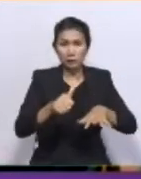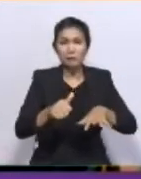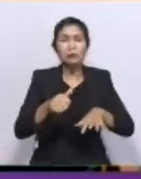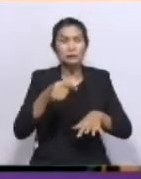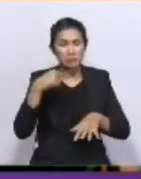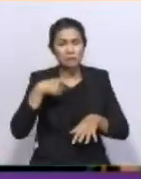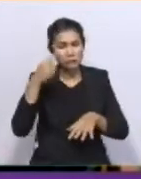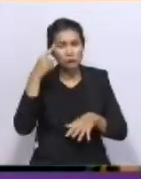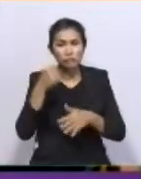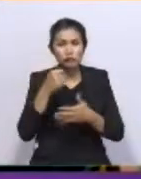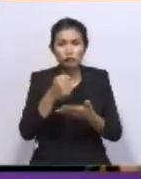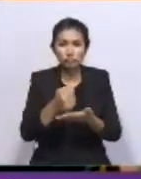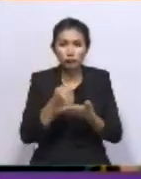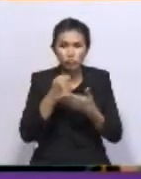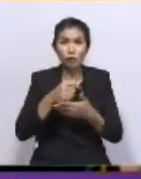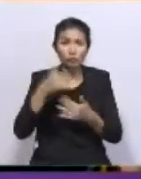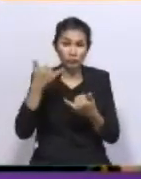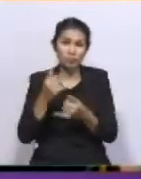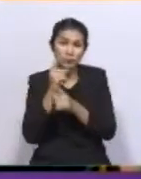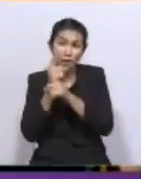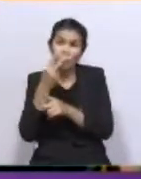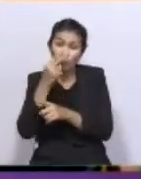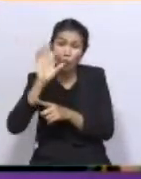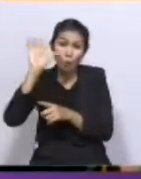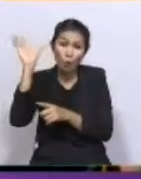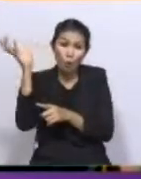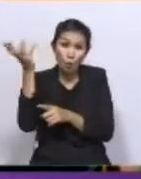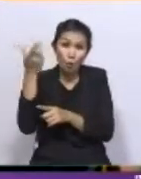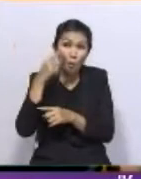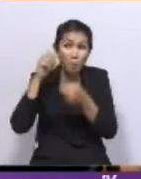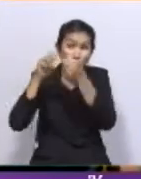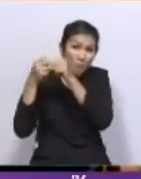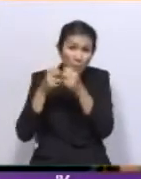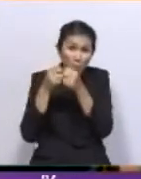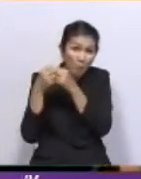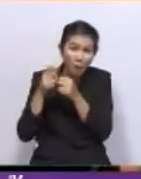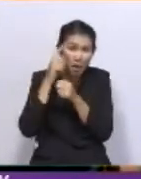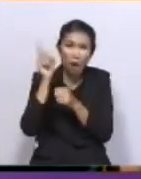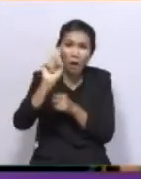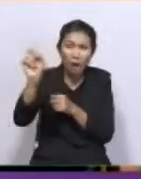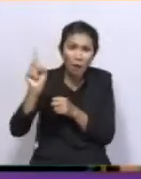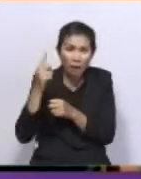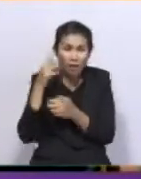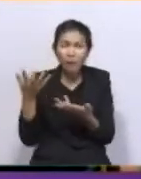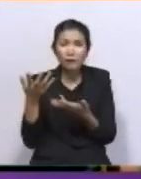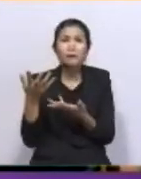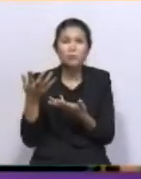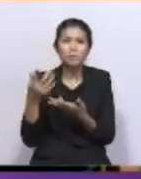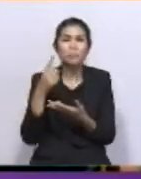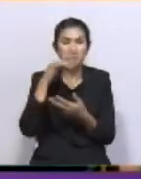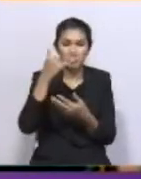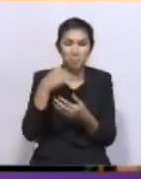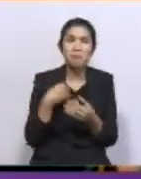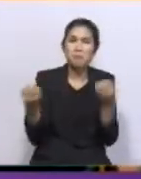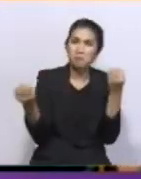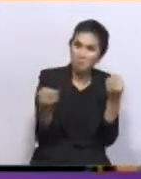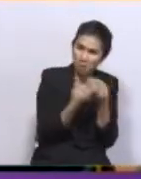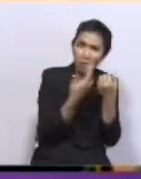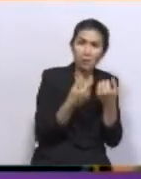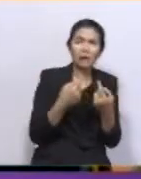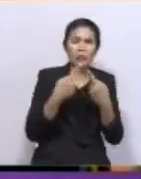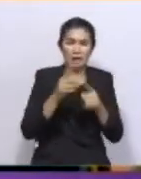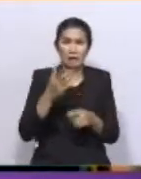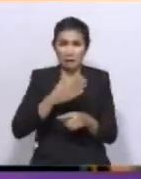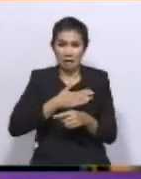ลดเวลาที่เศรษฐกิจโลกโดยรวมมีปัญหาจากที่ใดที่หนึ่งนะครับกระทบเราก็อาจจะมีแห